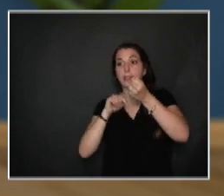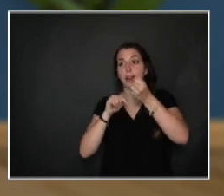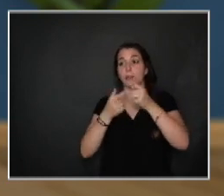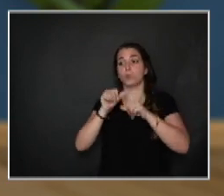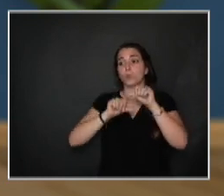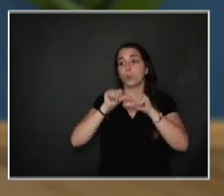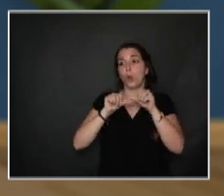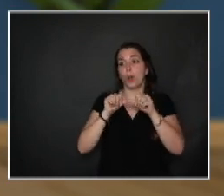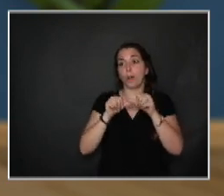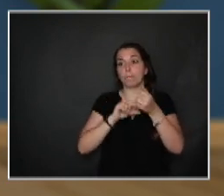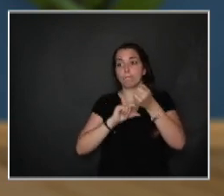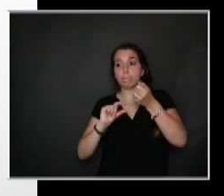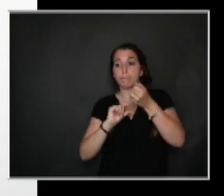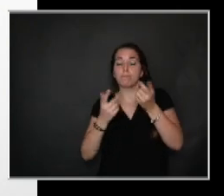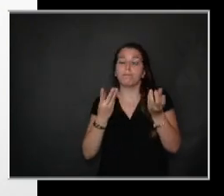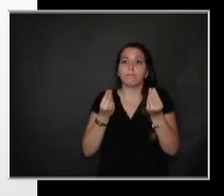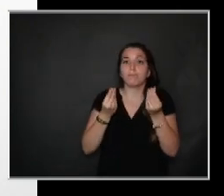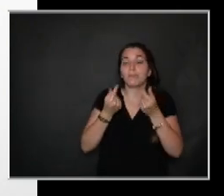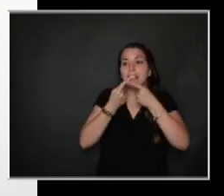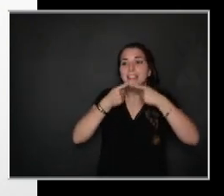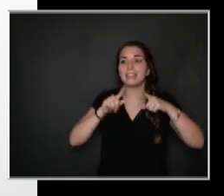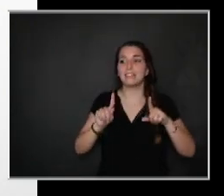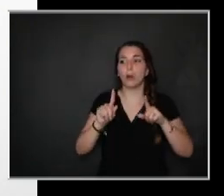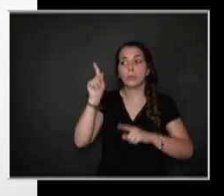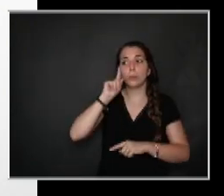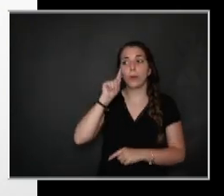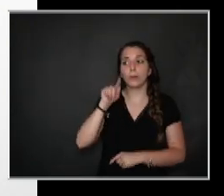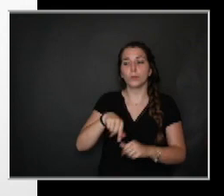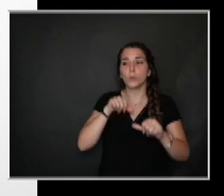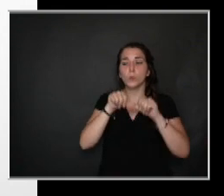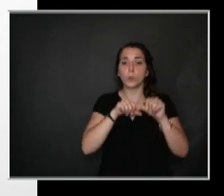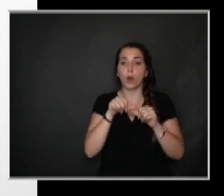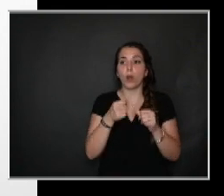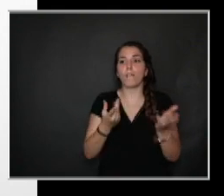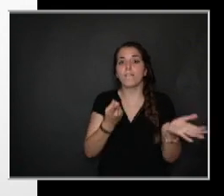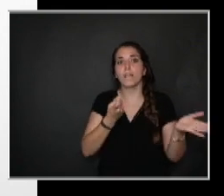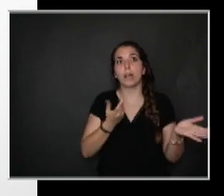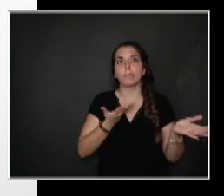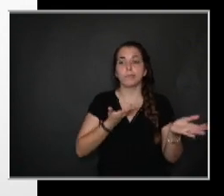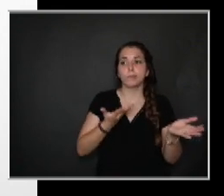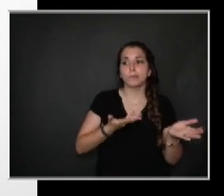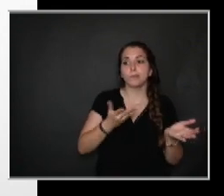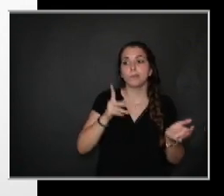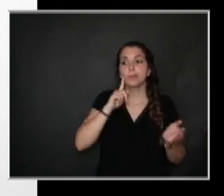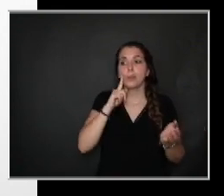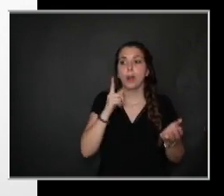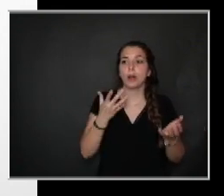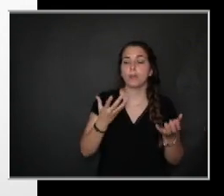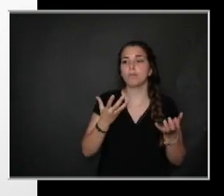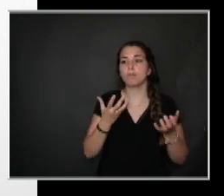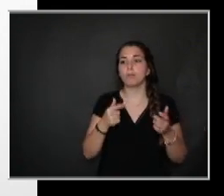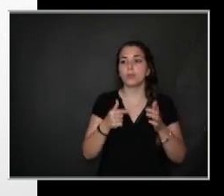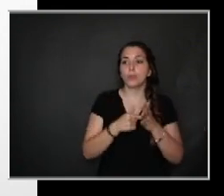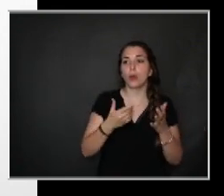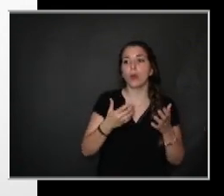douleur qui est un petit peu différente de la précédente parce qu'elle a tendance à, avec le réchauffement,